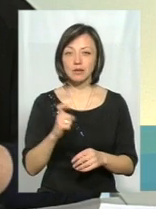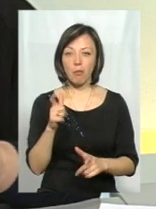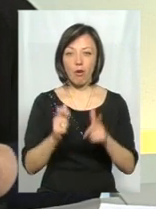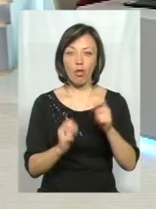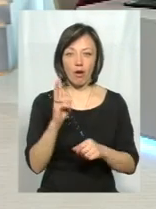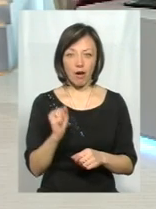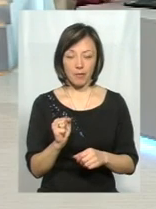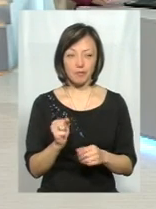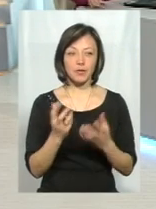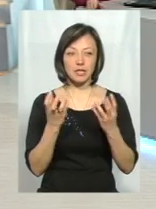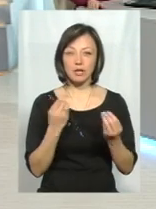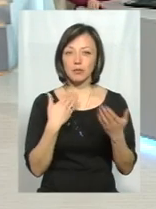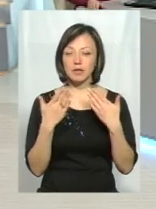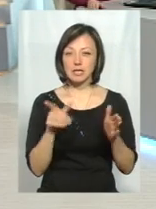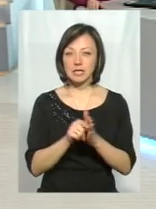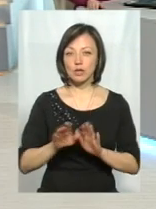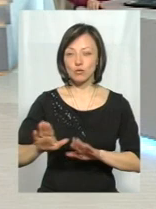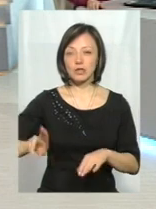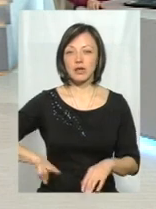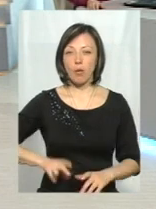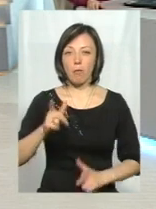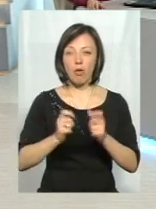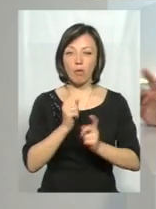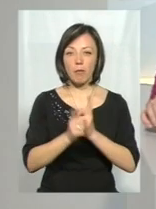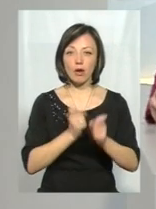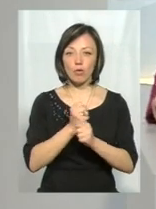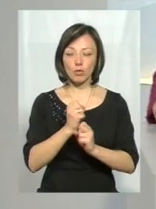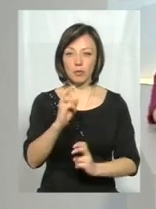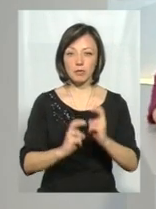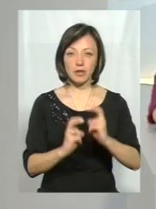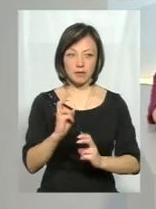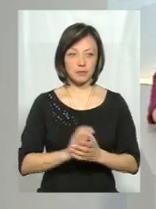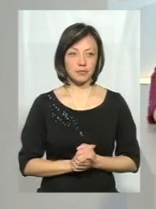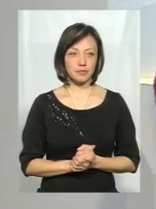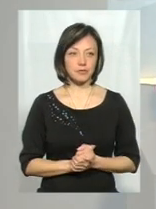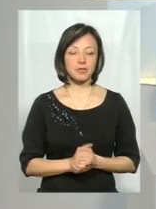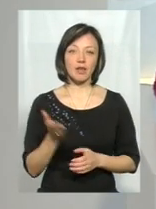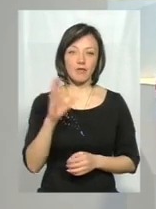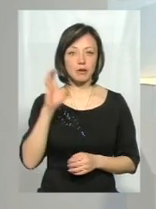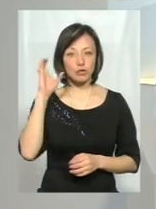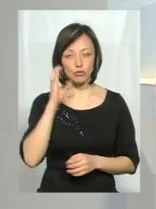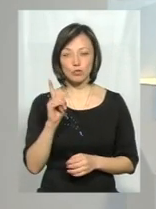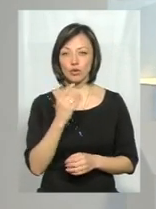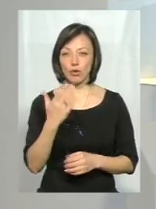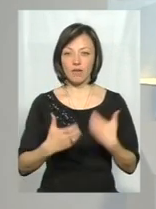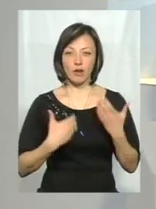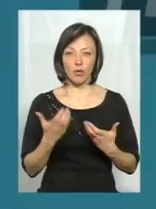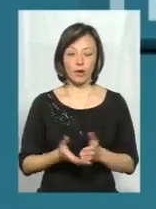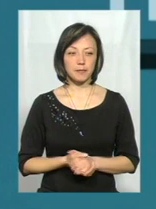А ми ще поспілкувалися із заступником директора молокопереробного підприємства Русланом Пшебельським. Давайте послухаємо, що його